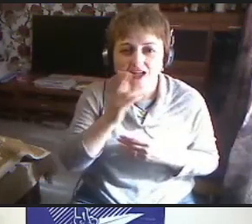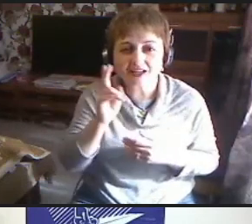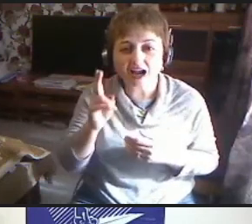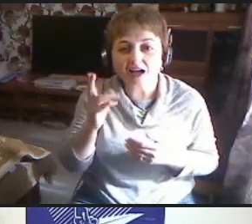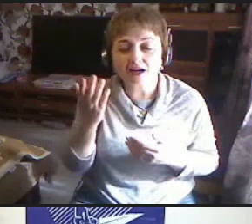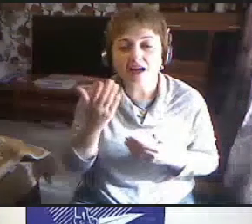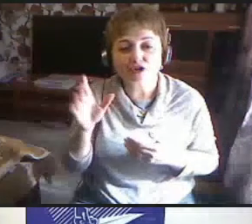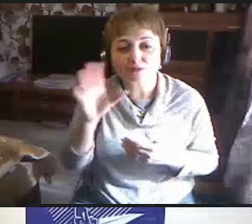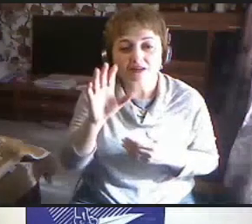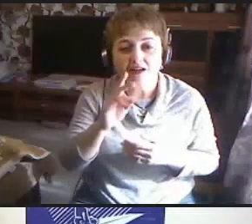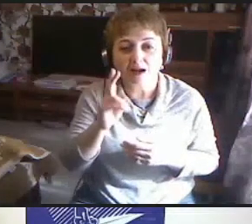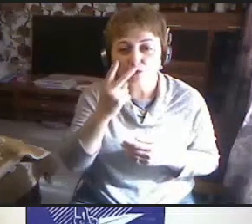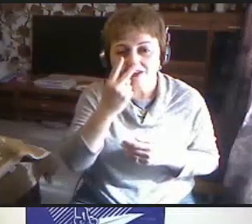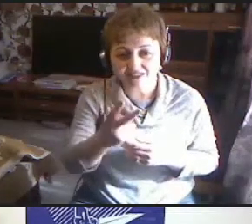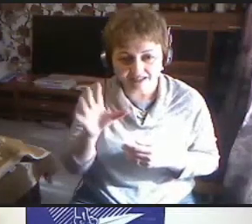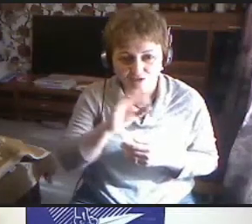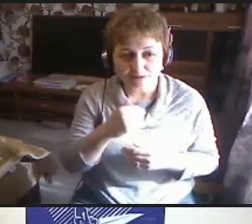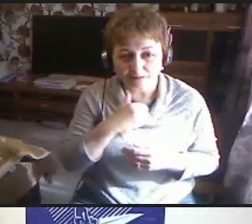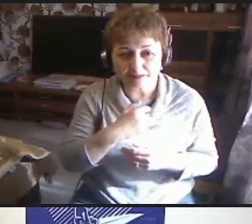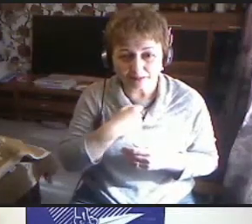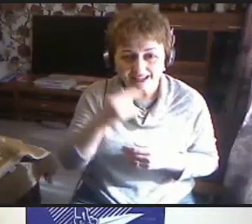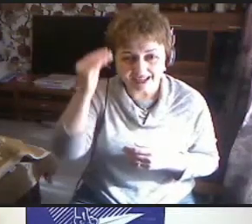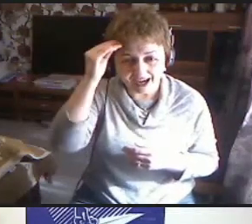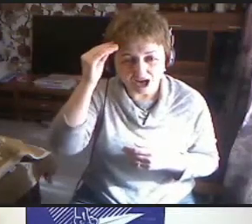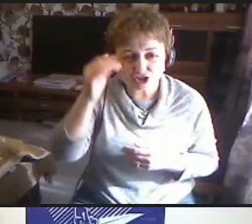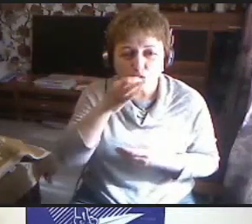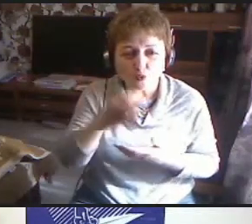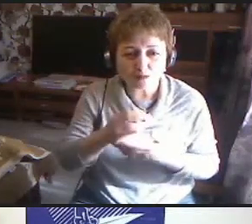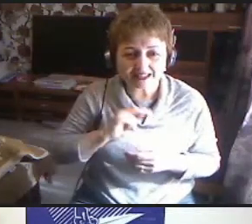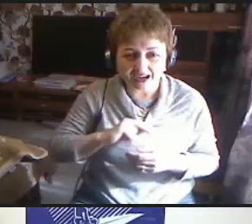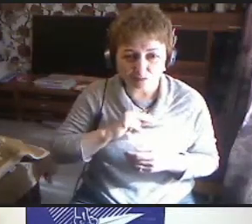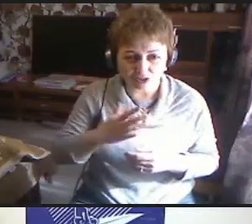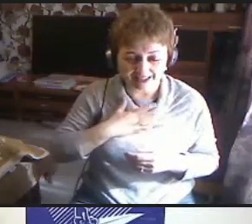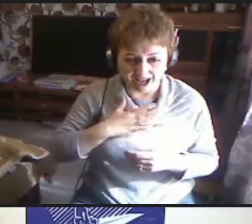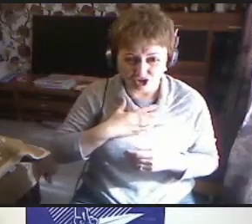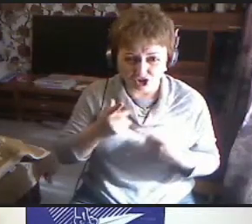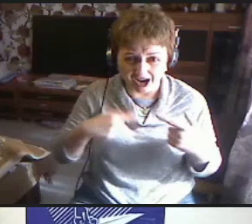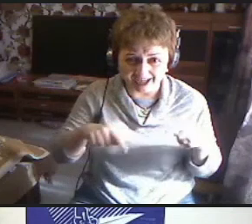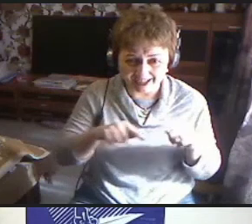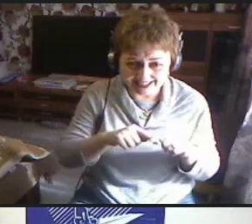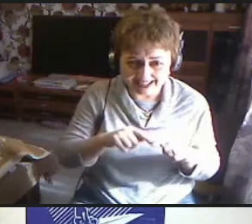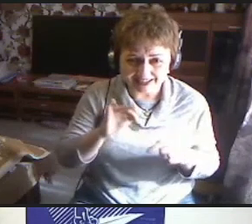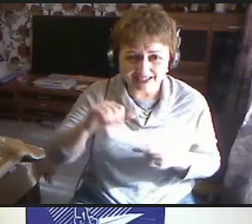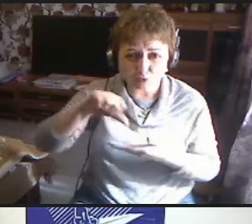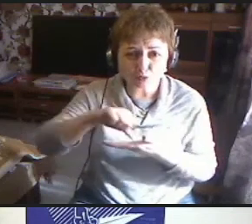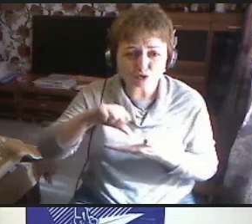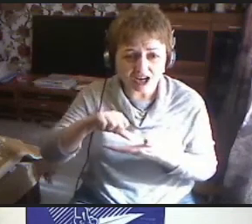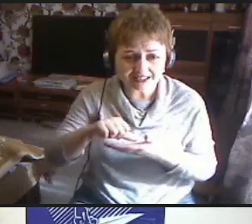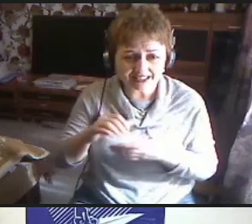видно вам. Так вот, мне кажется, что опыт работы нашей организации и